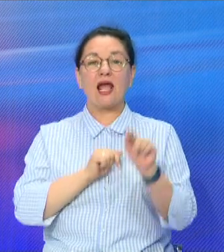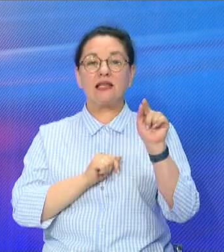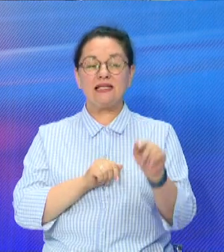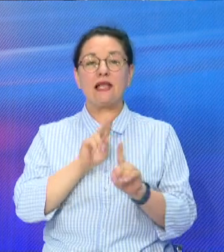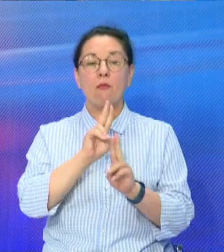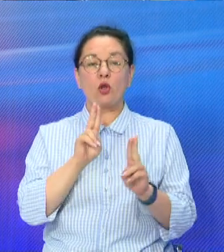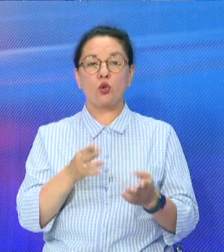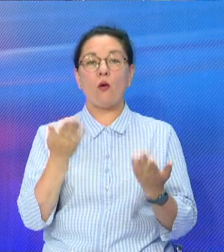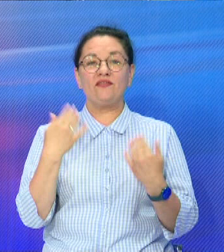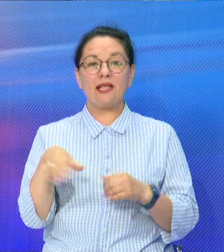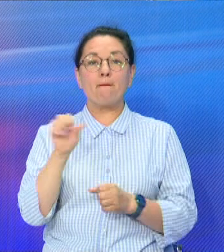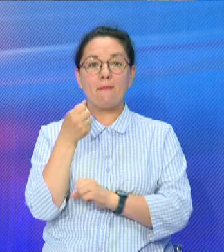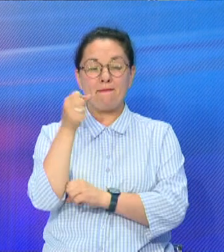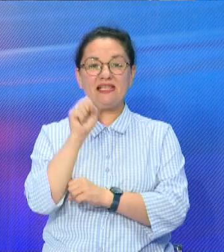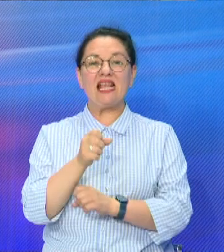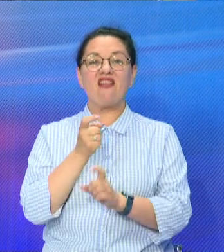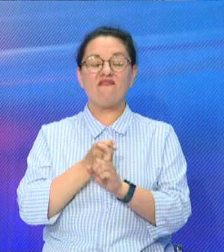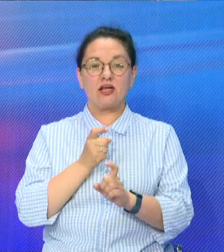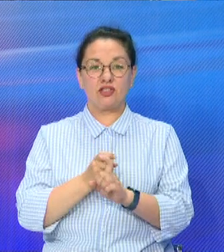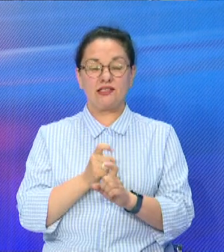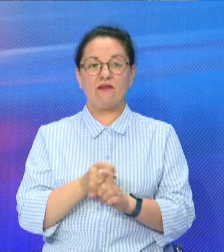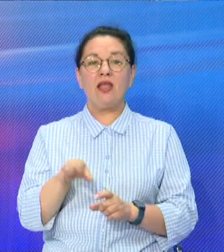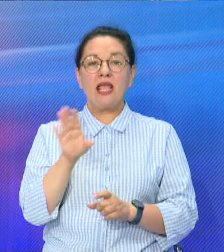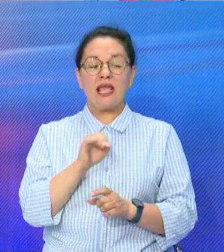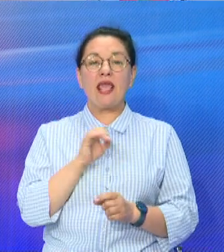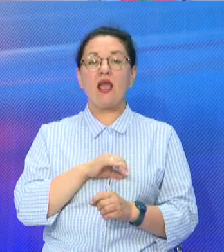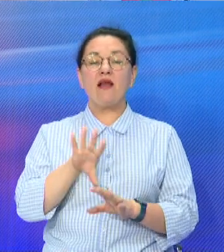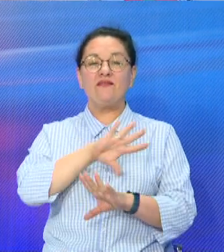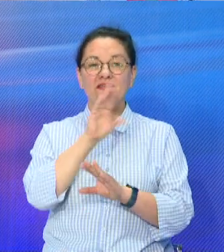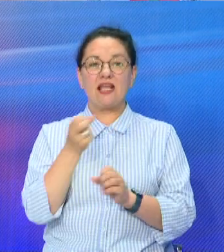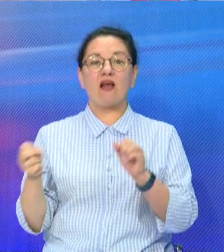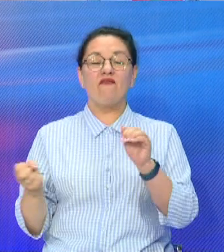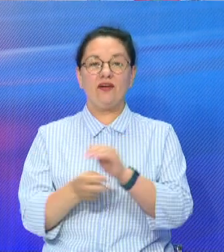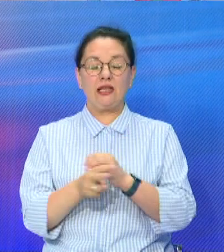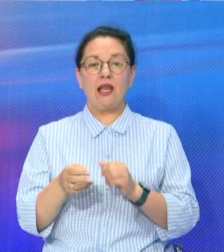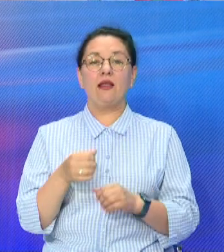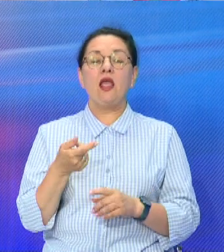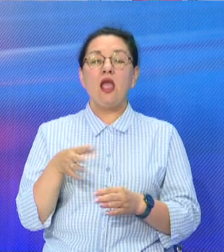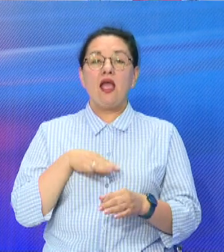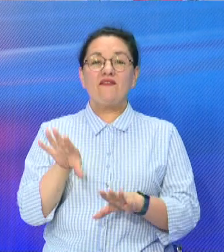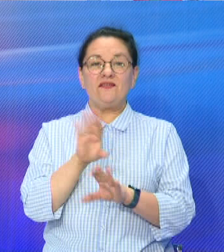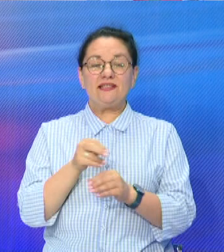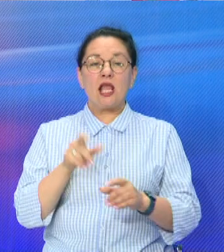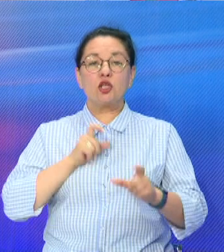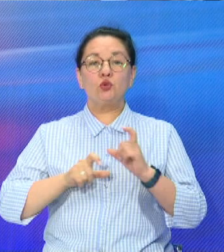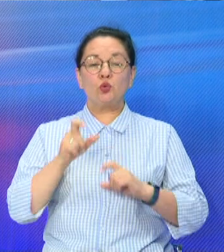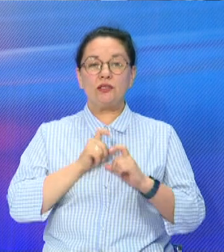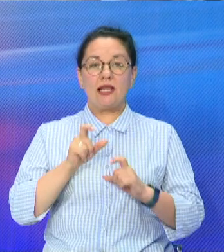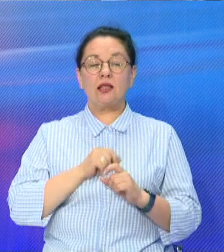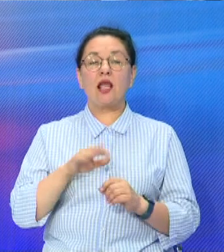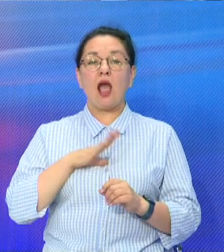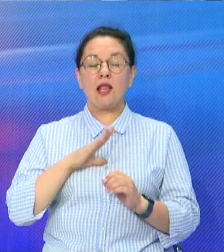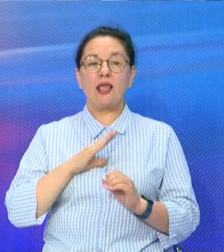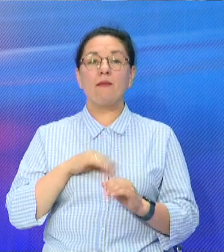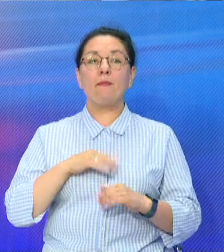100 хотя пиром у фашистов и вызовет человечество от коричневой чумы ровно 21 дня купола что-то улучшились отдохнуть блока символичной